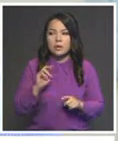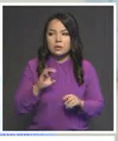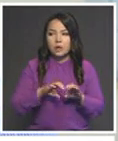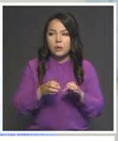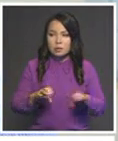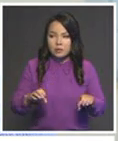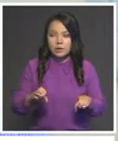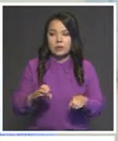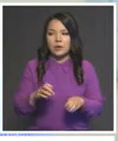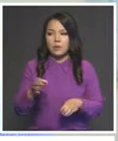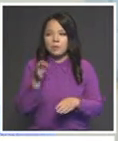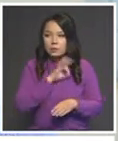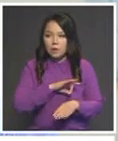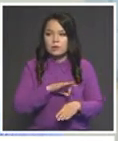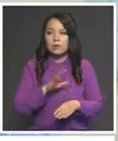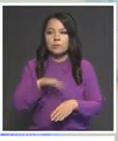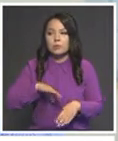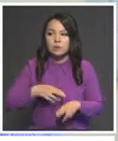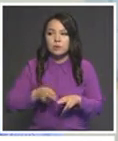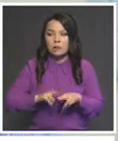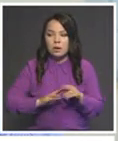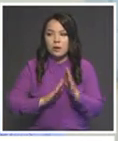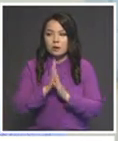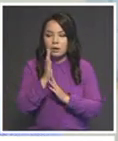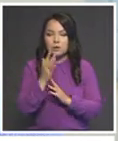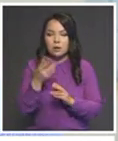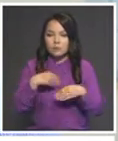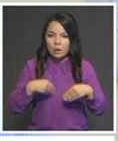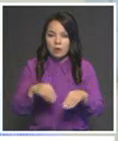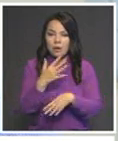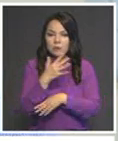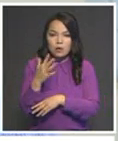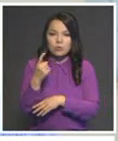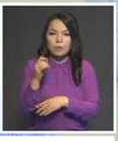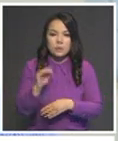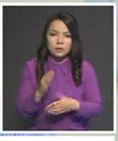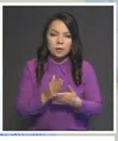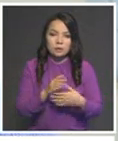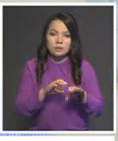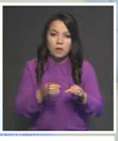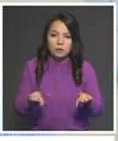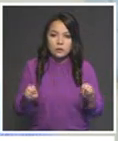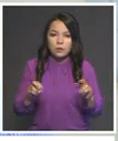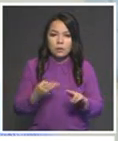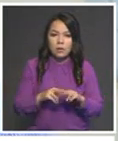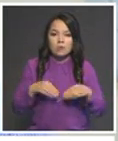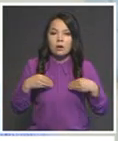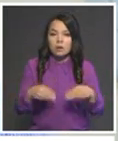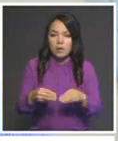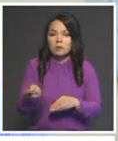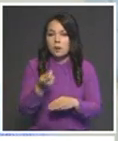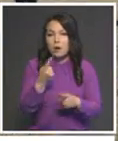қайта ағаш отырғызылады. Бүгінге дейін өндіріс маңына 100 мыңнан астам сексеуіл тұқымы егілді. Осылайша біз табиғатты өз қалпында